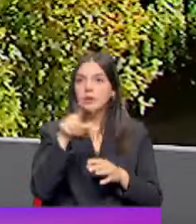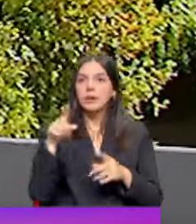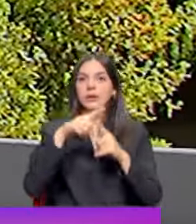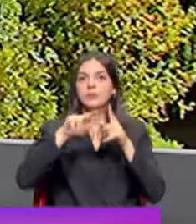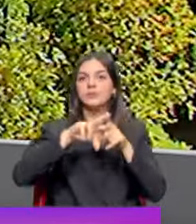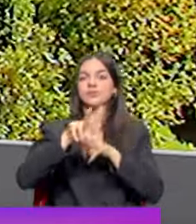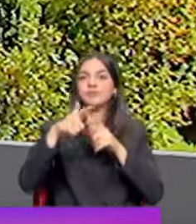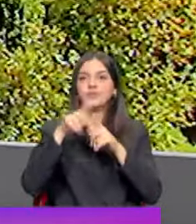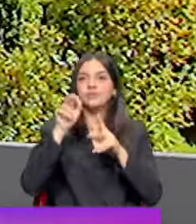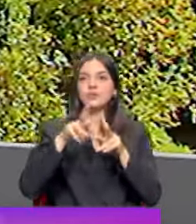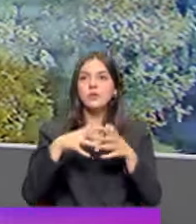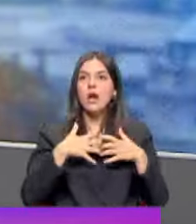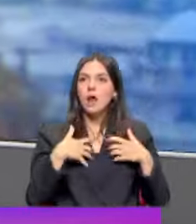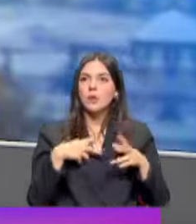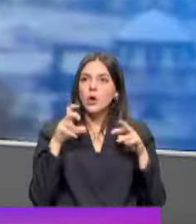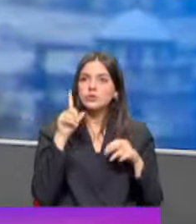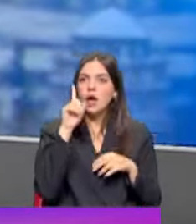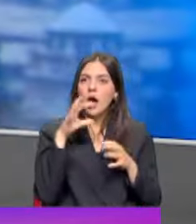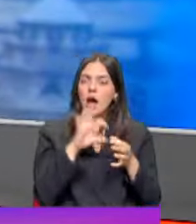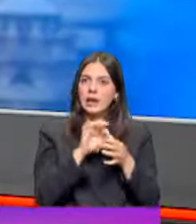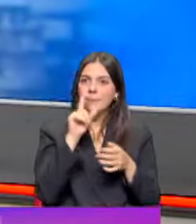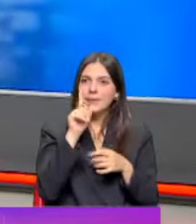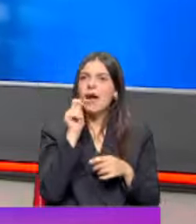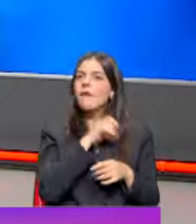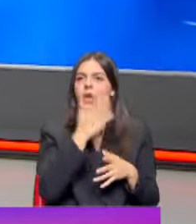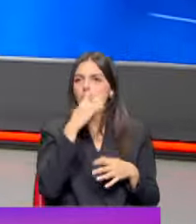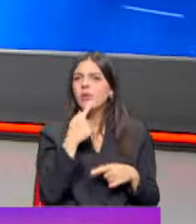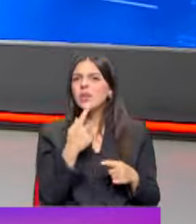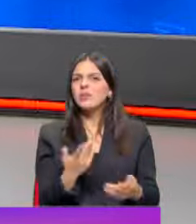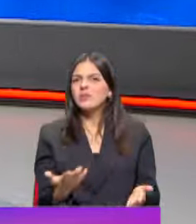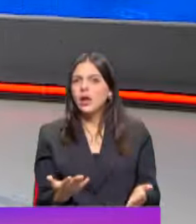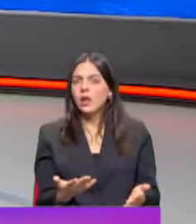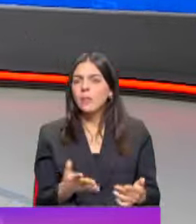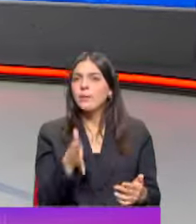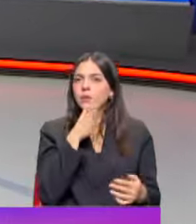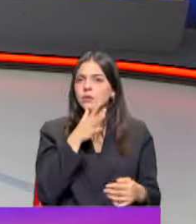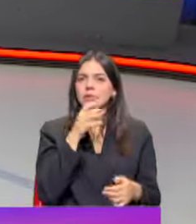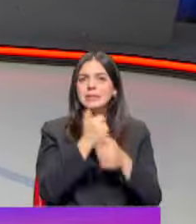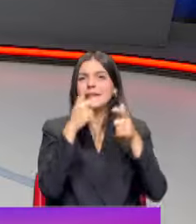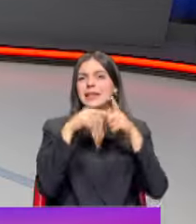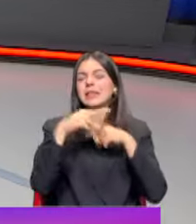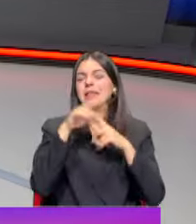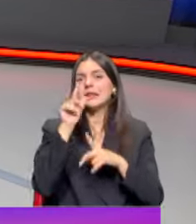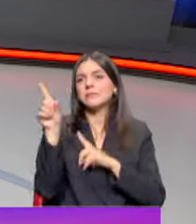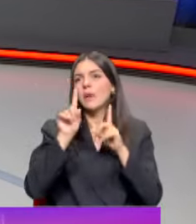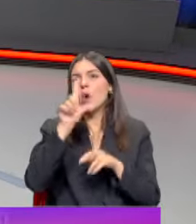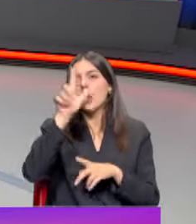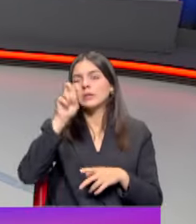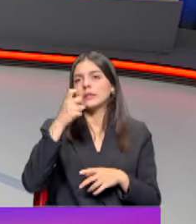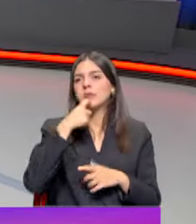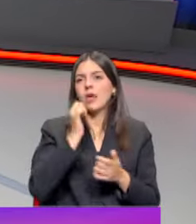Kahraman meselesiyle ilgili de acaba bir ihmal yok diyebilecekler mi? Biliyorsunuz Gezi davasında 18 yıl hapse